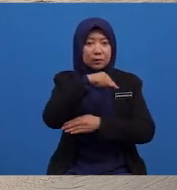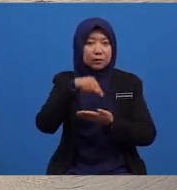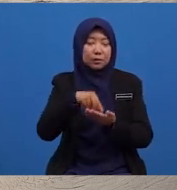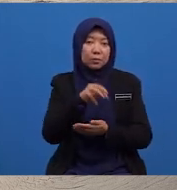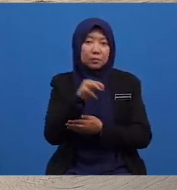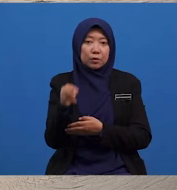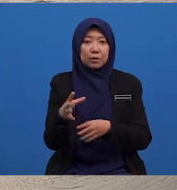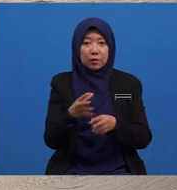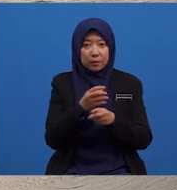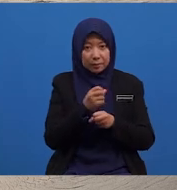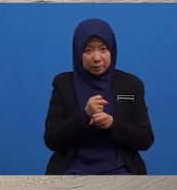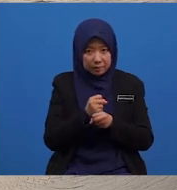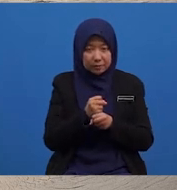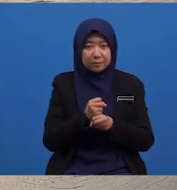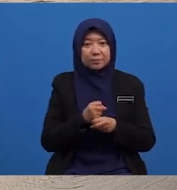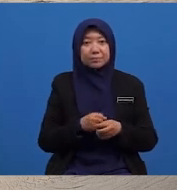murid-murid dapat